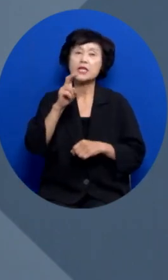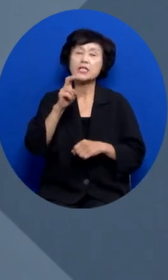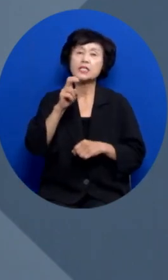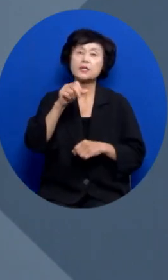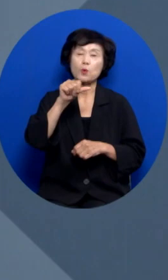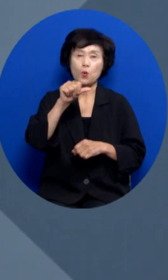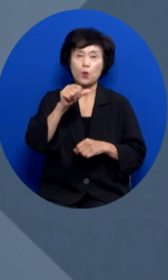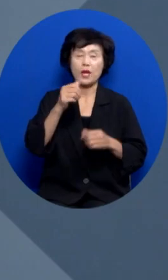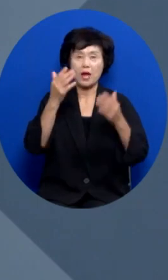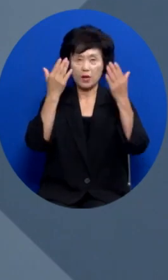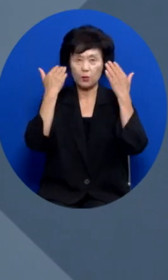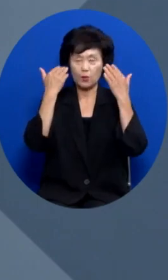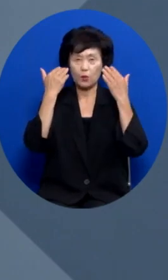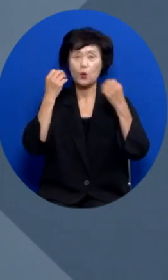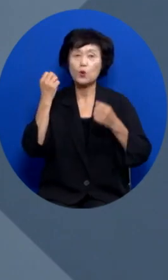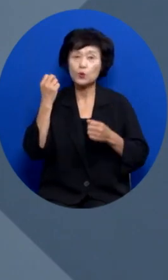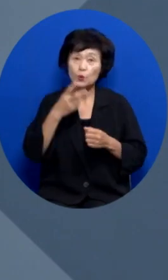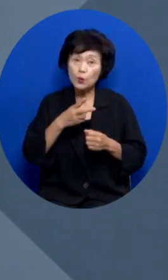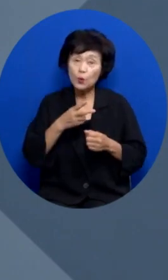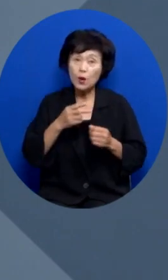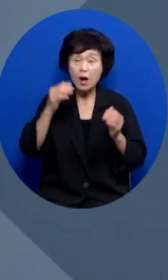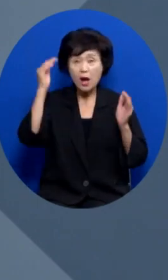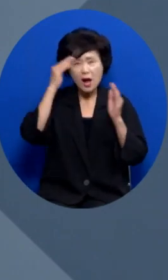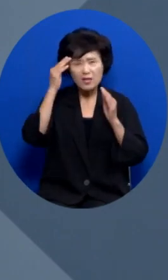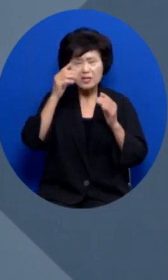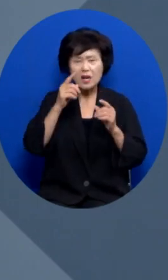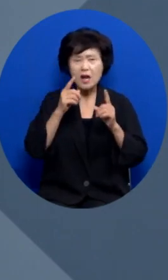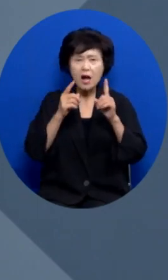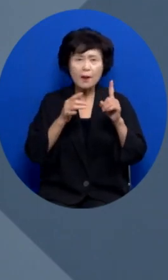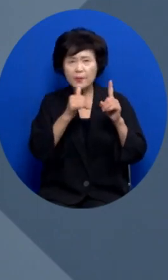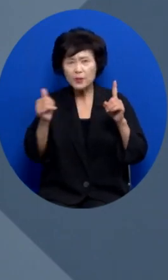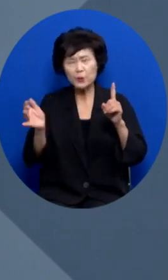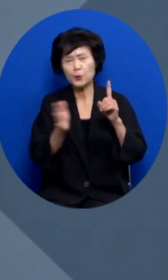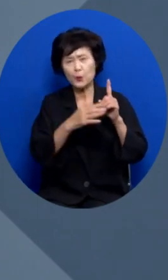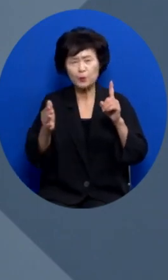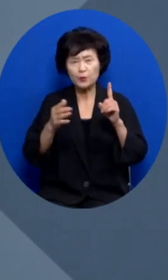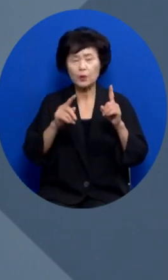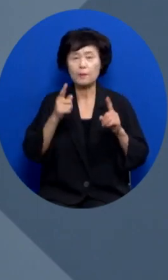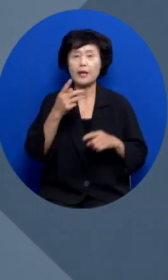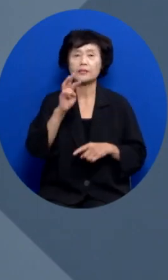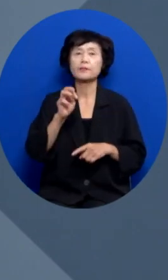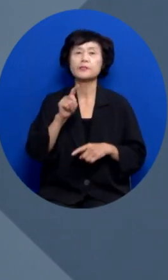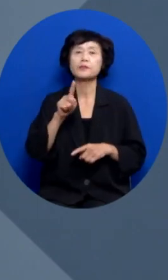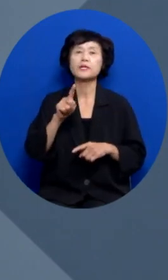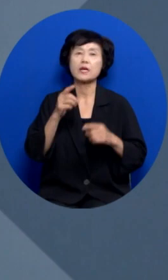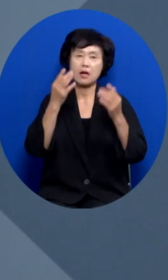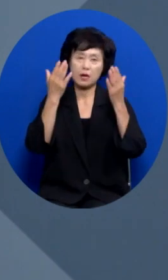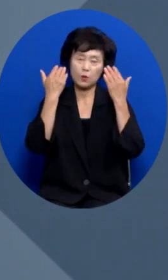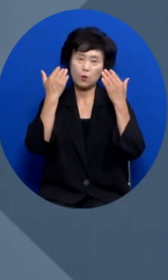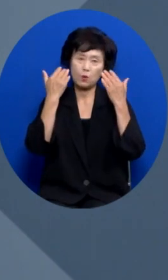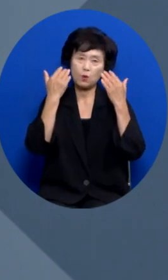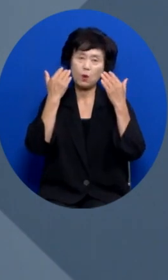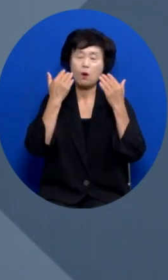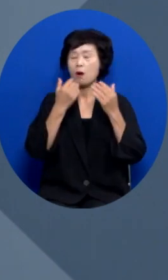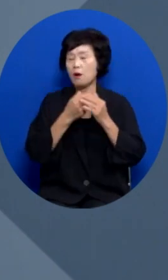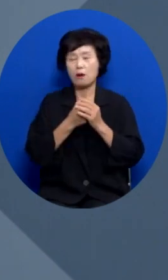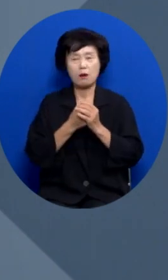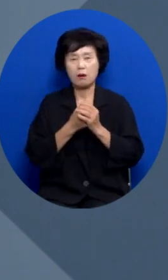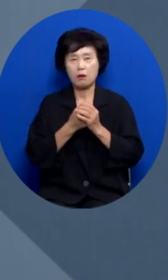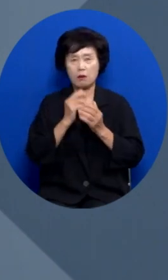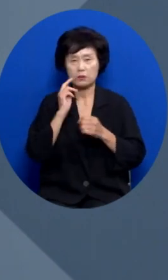125개교, 그리고 학생이 하나도 없는 학교가 131개교. 그렇다고 한다면은